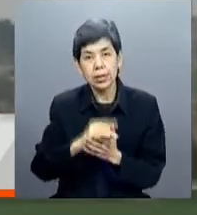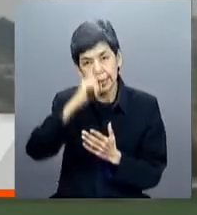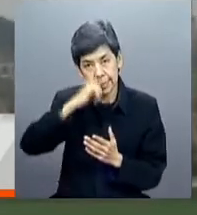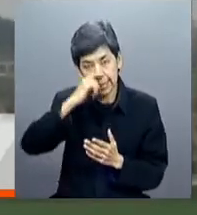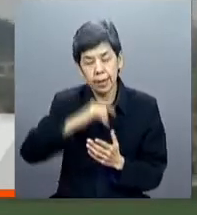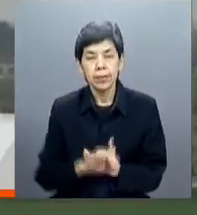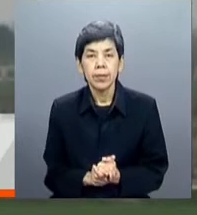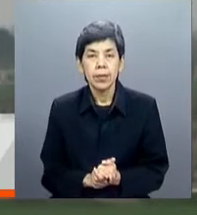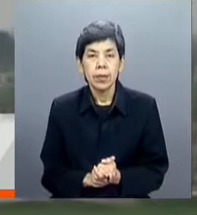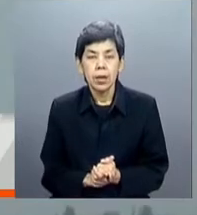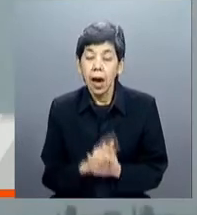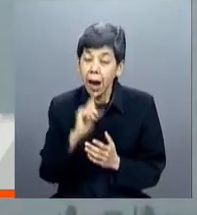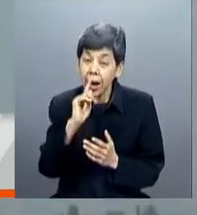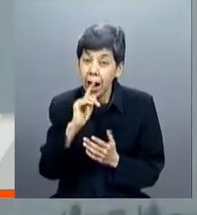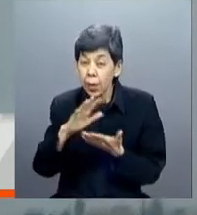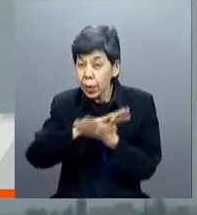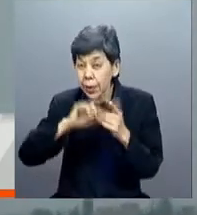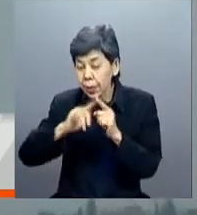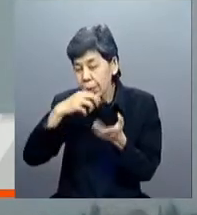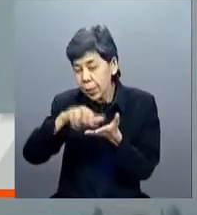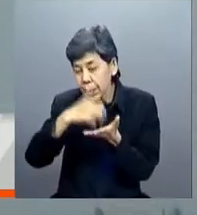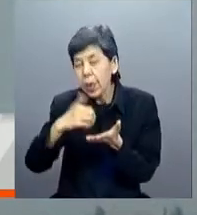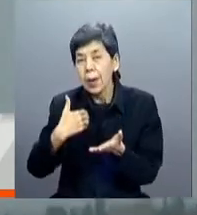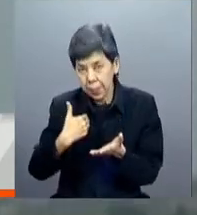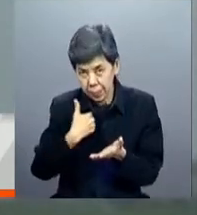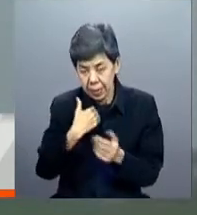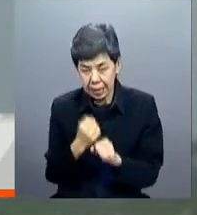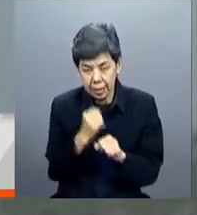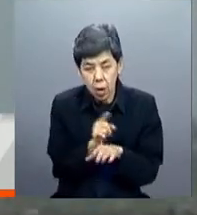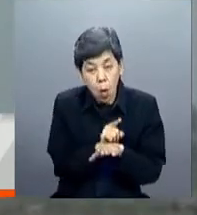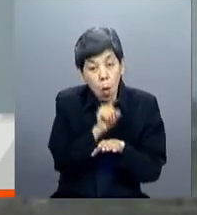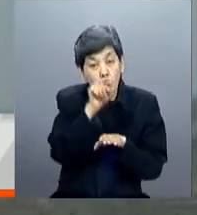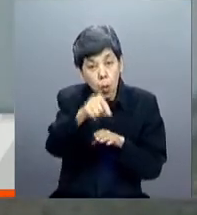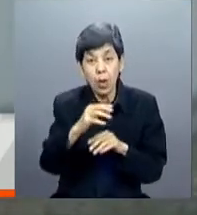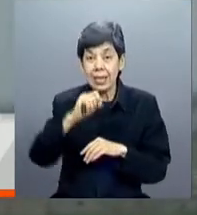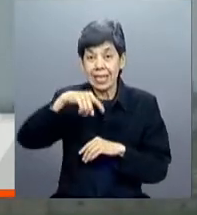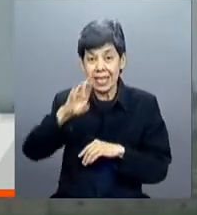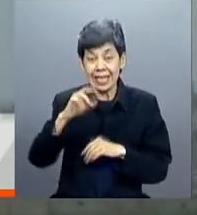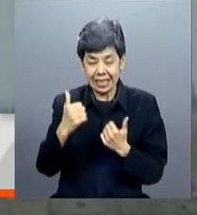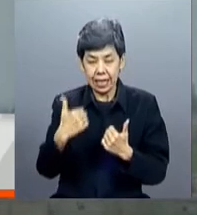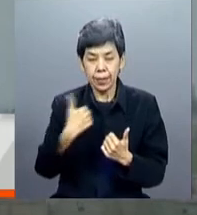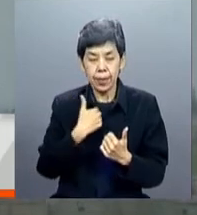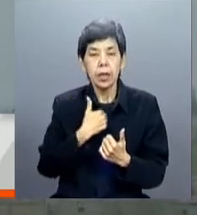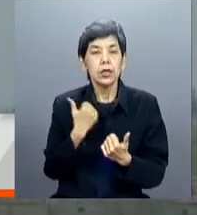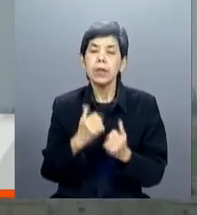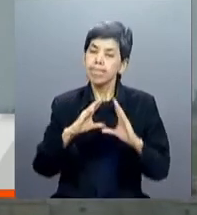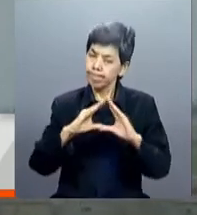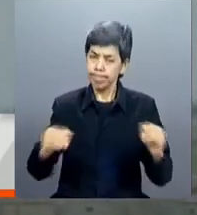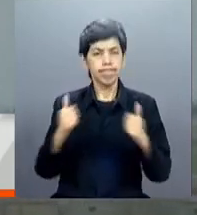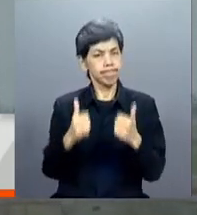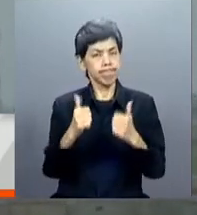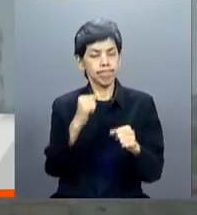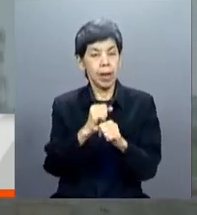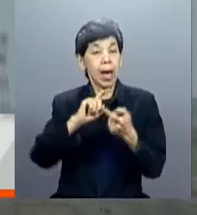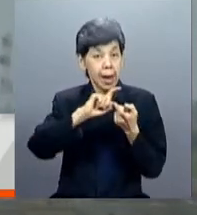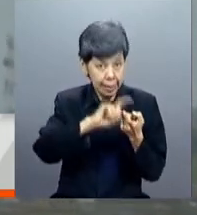ทยผู้สื่อข่าวต่างชาติทุกสำนักรายงานตรงกันว่าสมรภูมิรบใหญ่ๆทั้งหมดในซีเรียขณะนี้ตกอยู่ในความสงบขณะที่รั